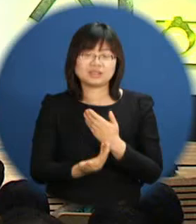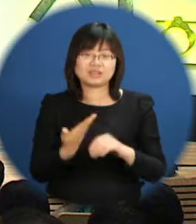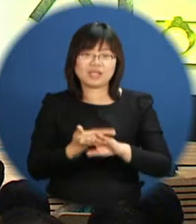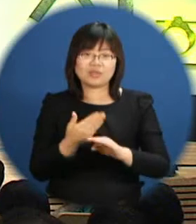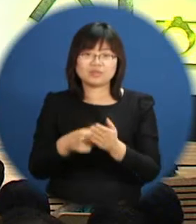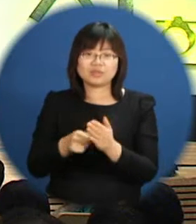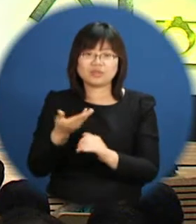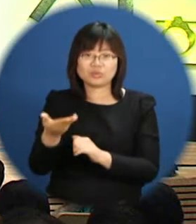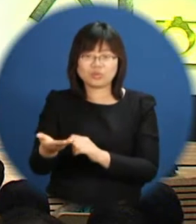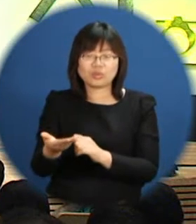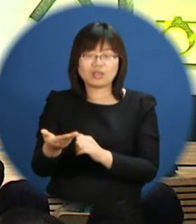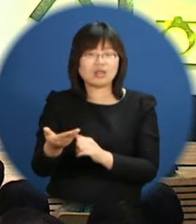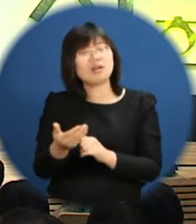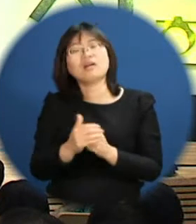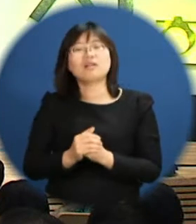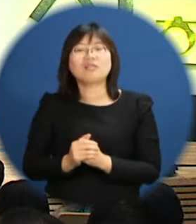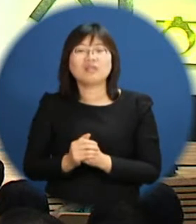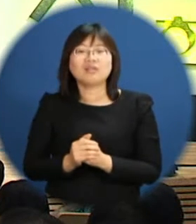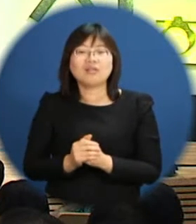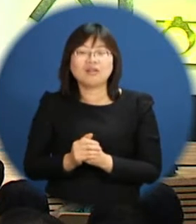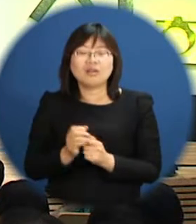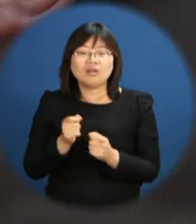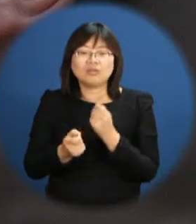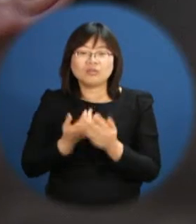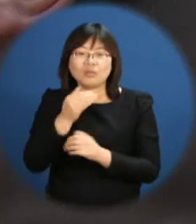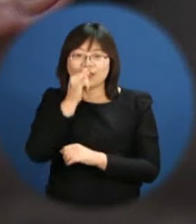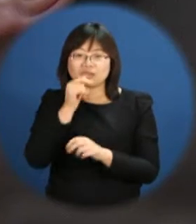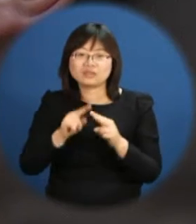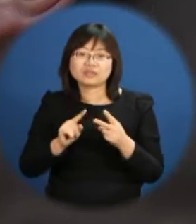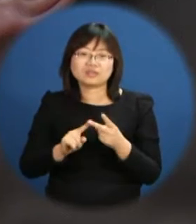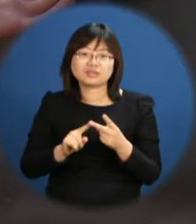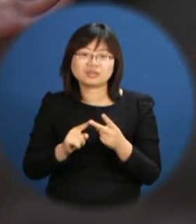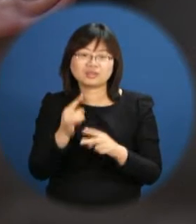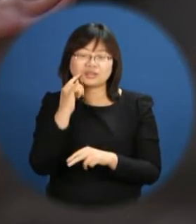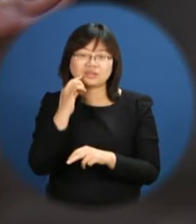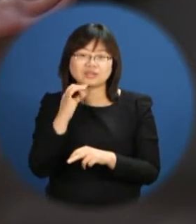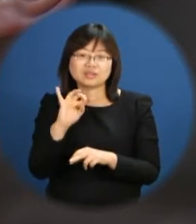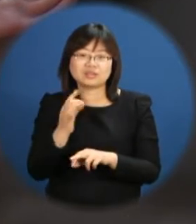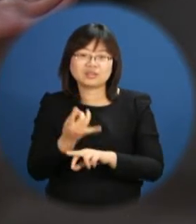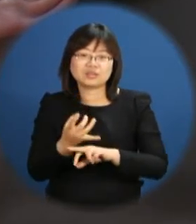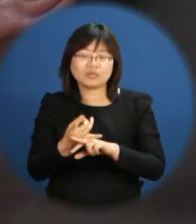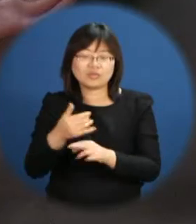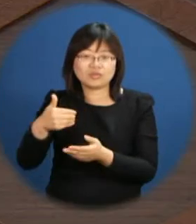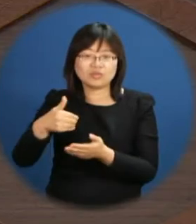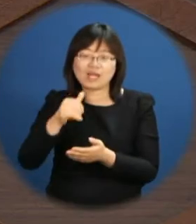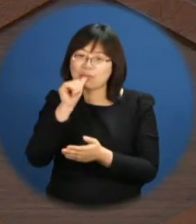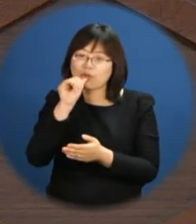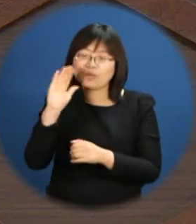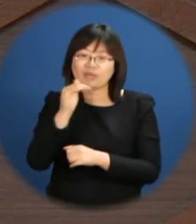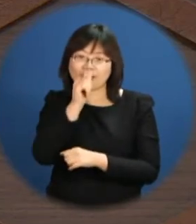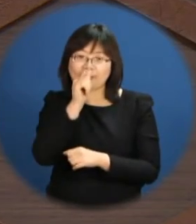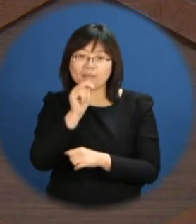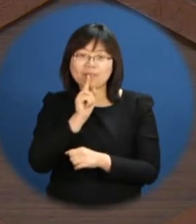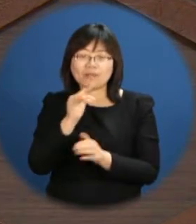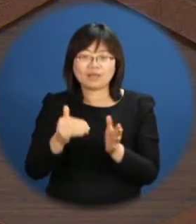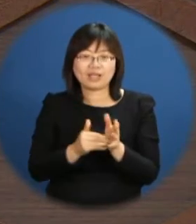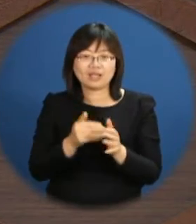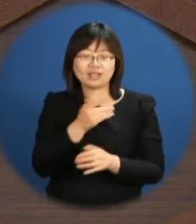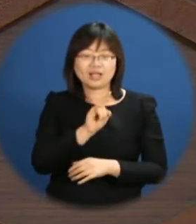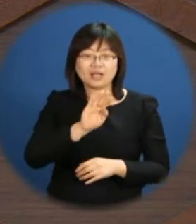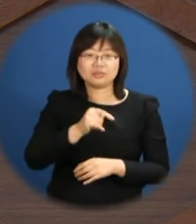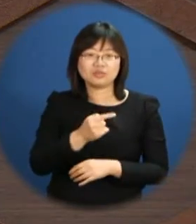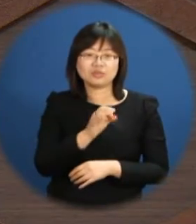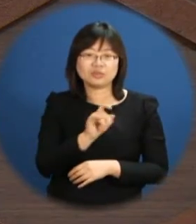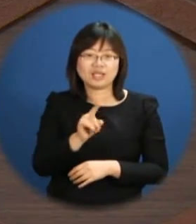강연 성이 되거나 금속활자 거나 그런다는 이론이 얻습니다 라바 제가 보기에